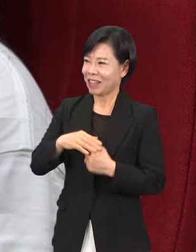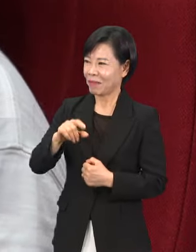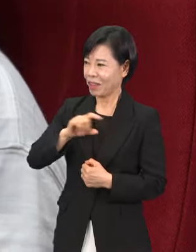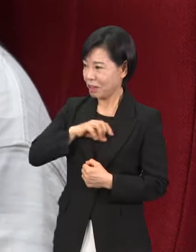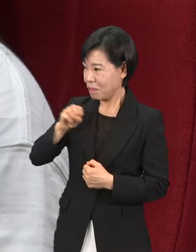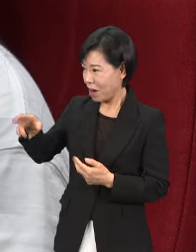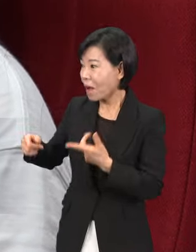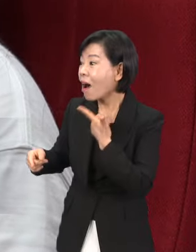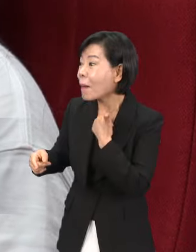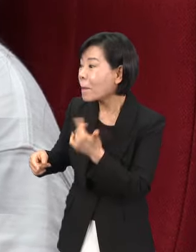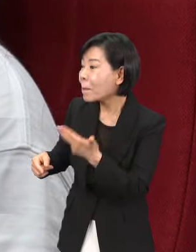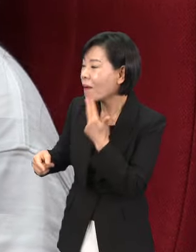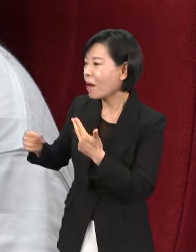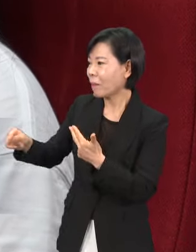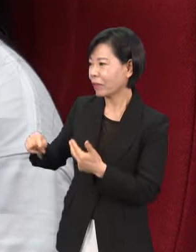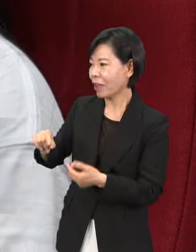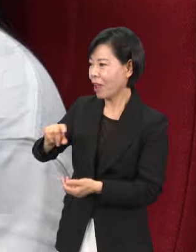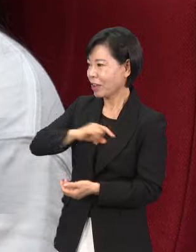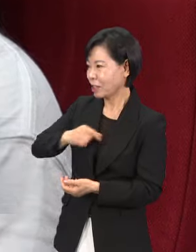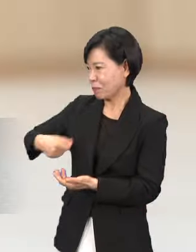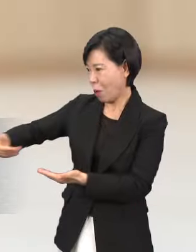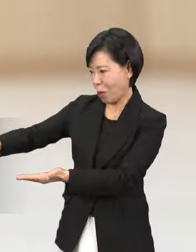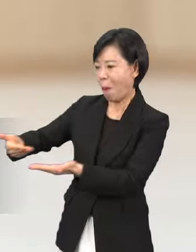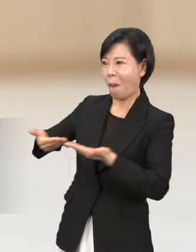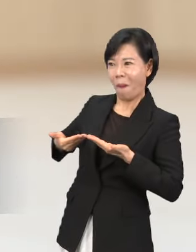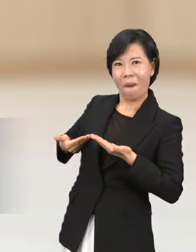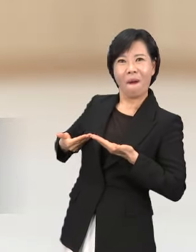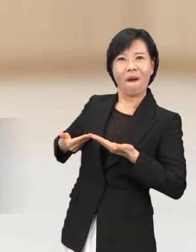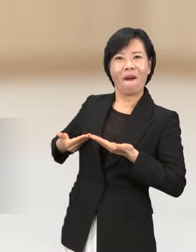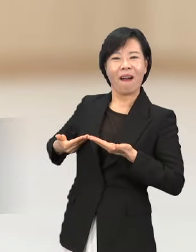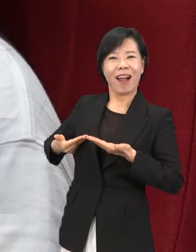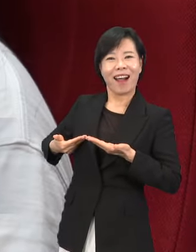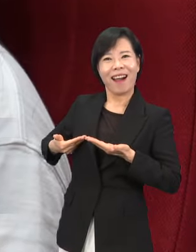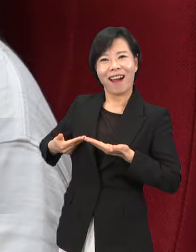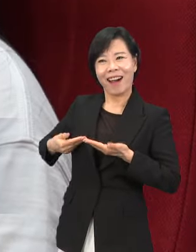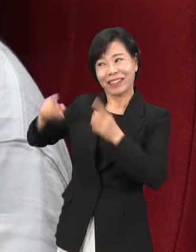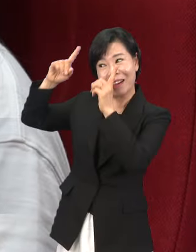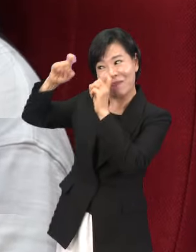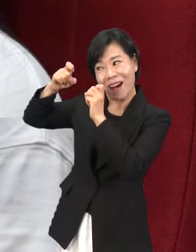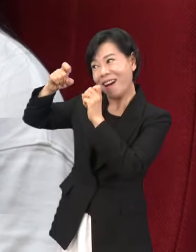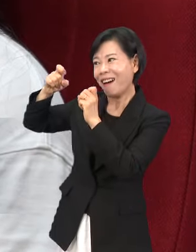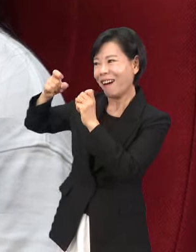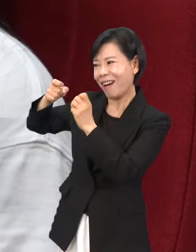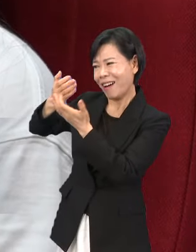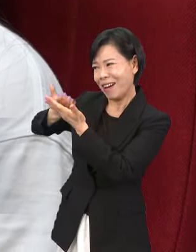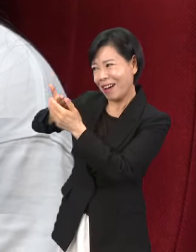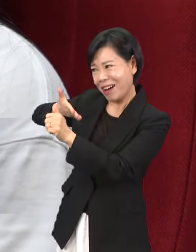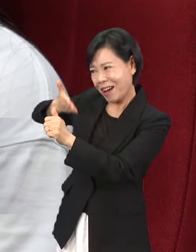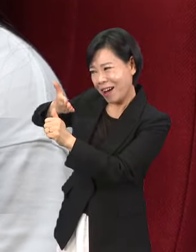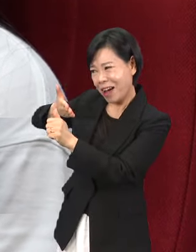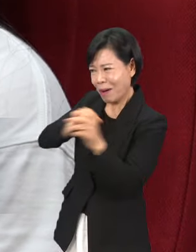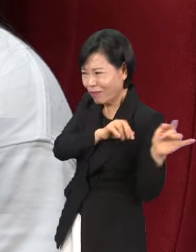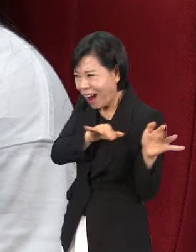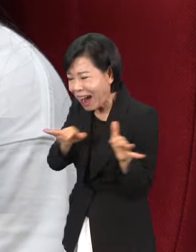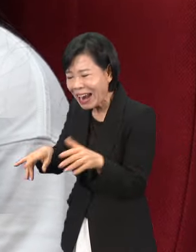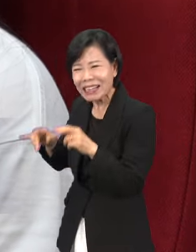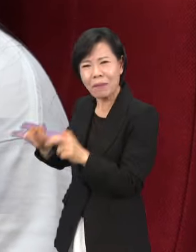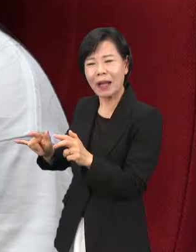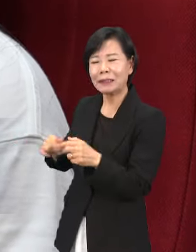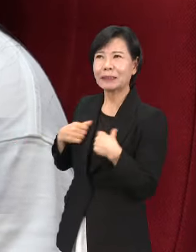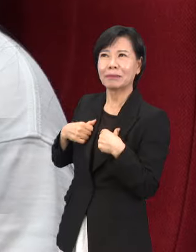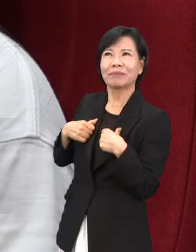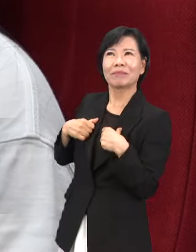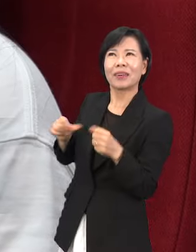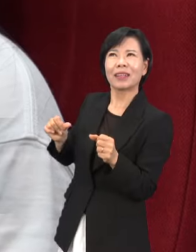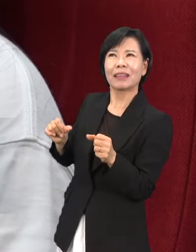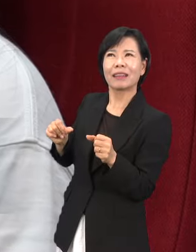그래서 제가 이름도 얘기 안 했는데 바로 이름 적어주시고 아 오예진이라고? 그래서 근데 제가 또 사진 찍어달라 그러면 네. 너무 사람이 몰릴